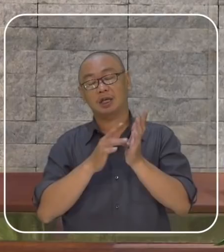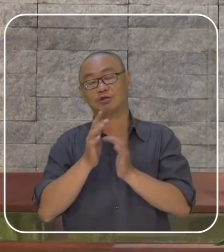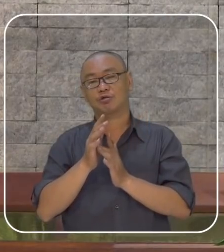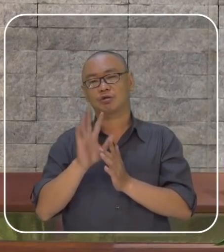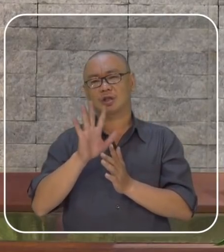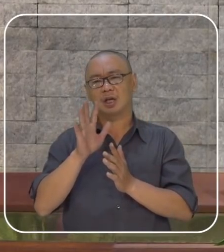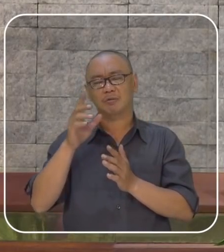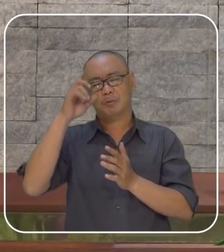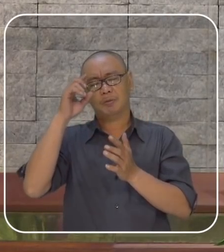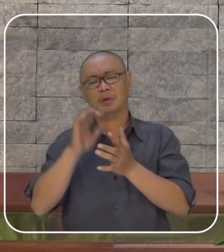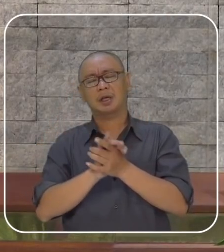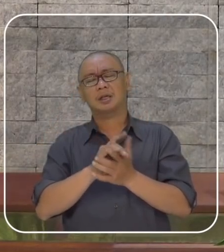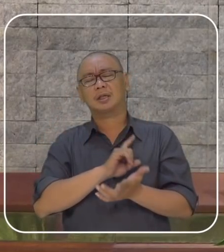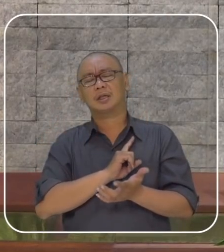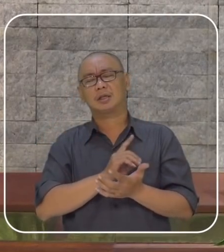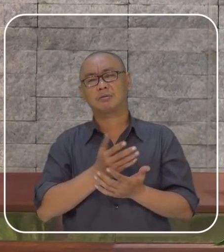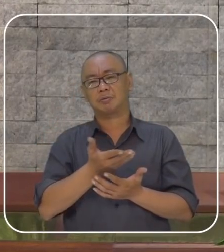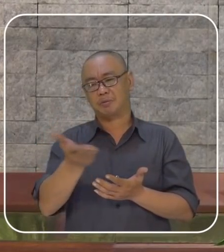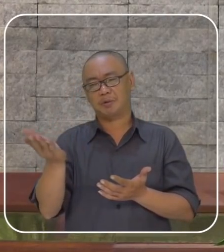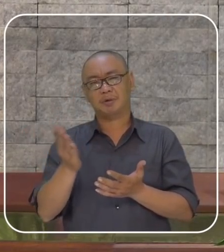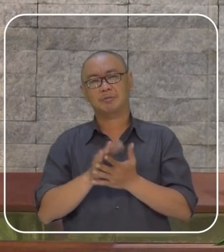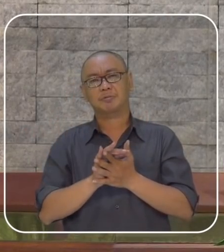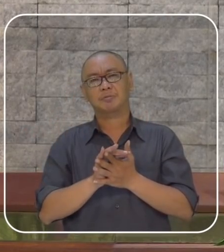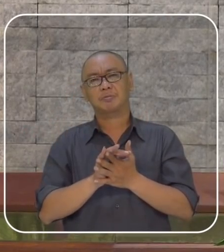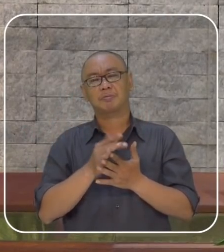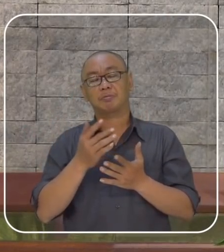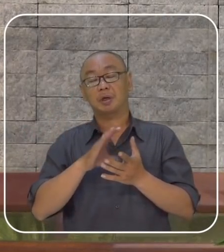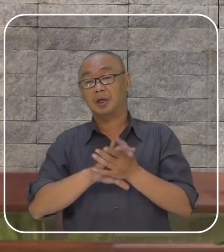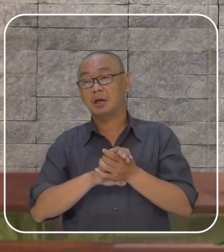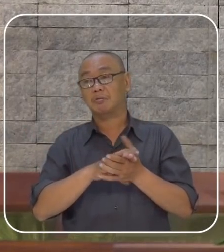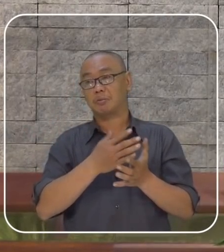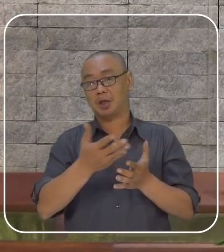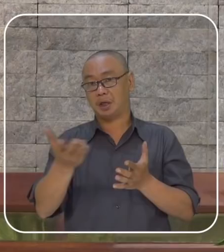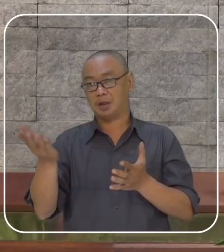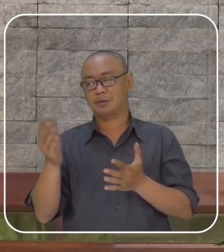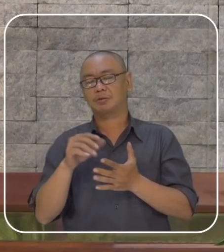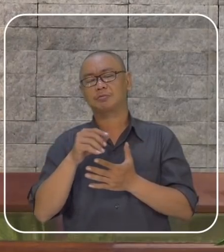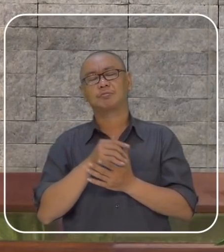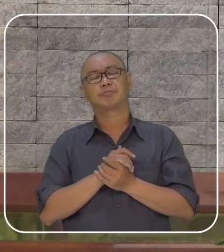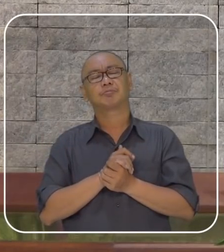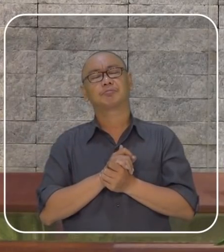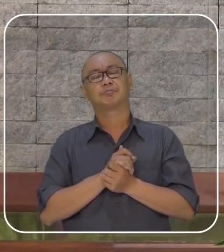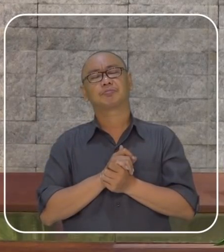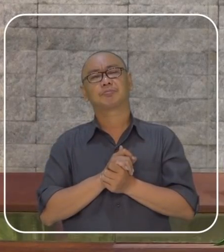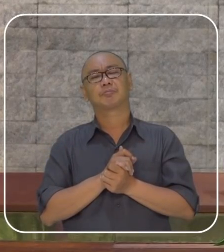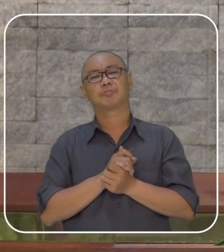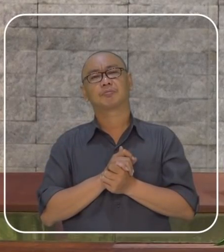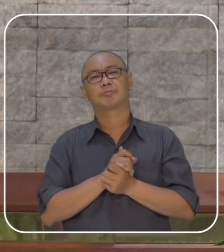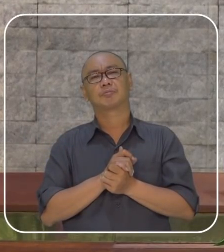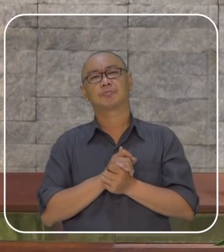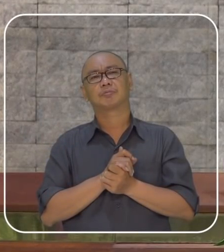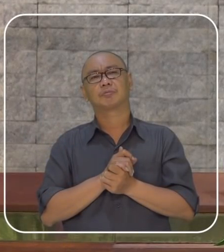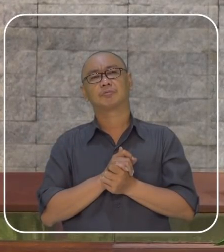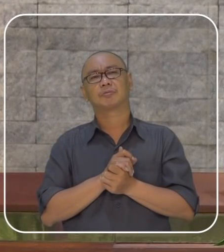dirinya kepada mereka karena ia mengenal mereka semua dan karena tidak